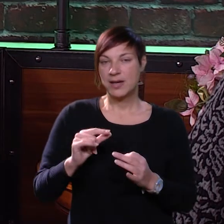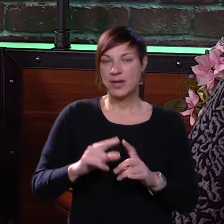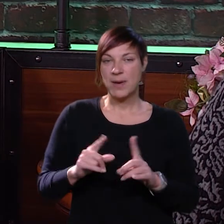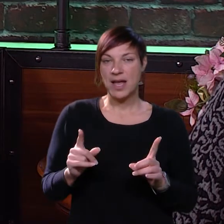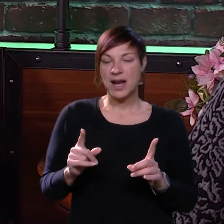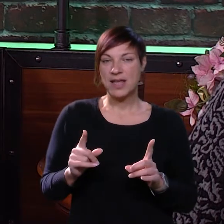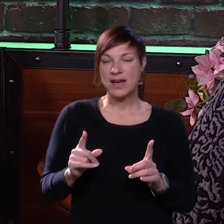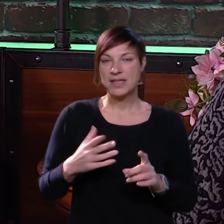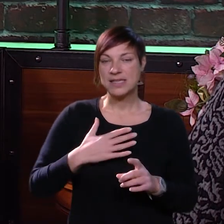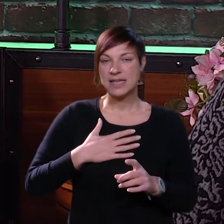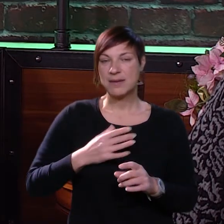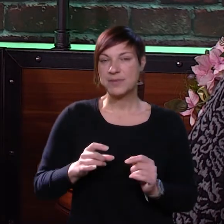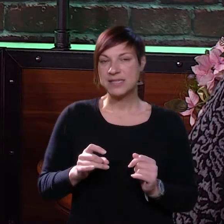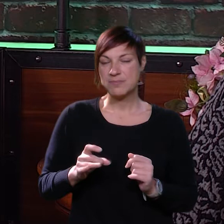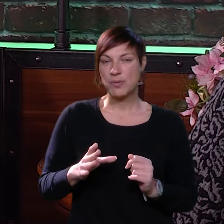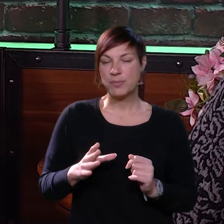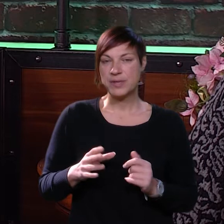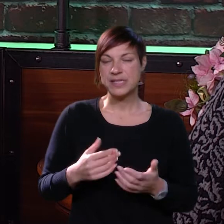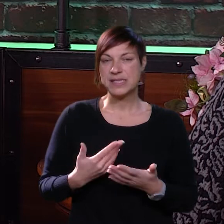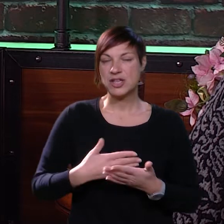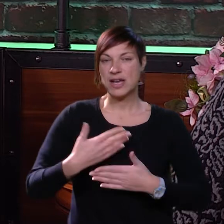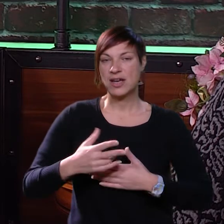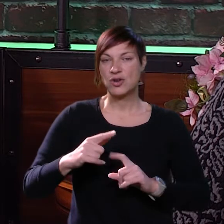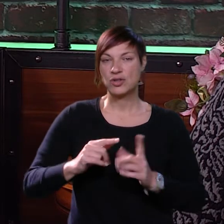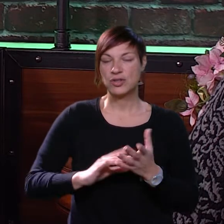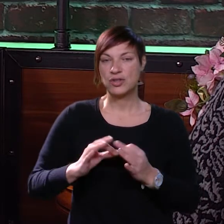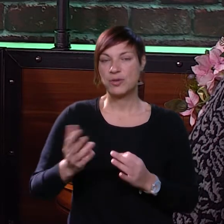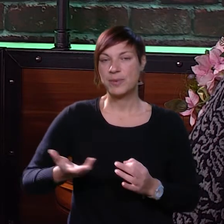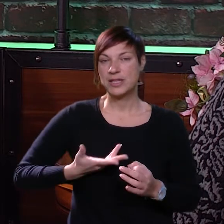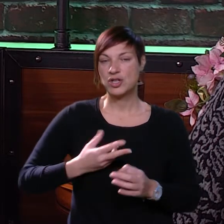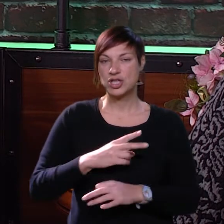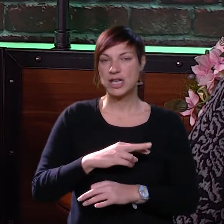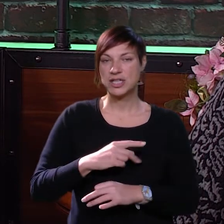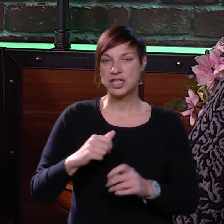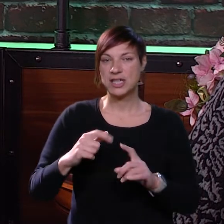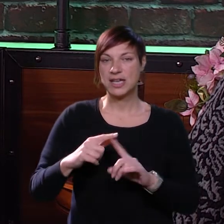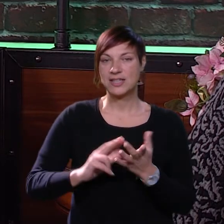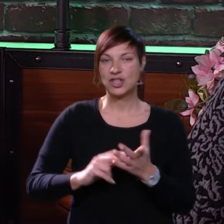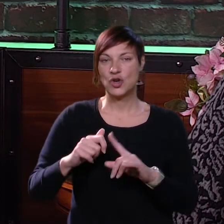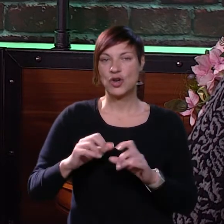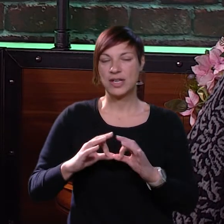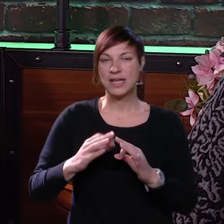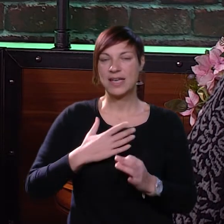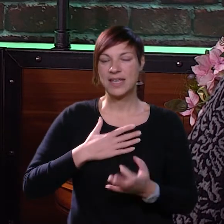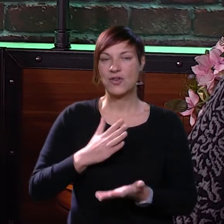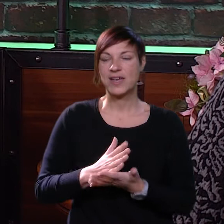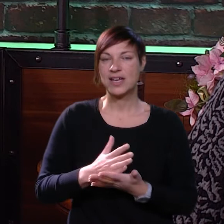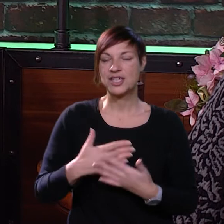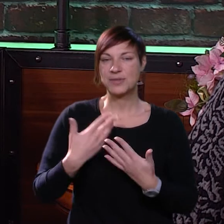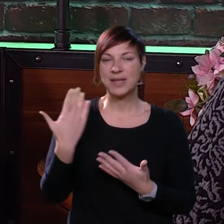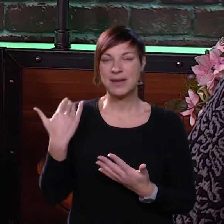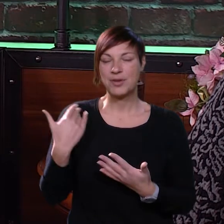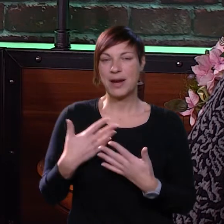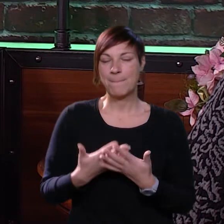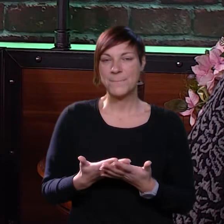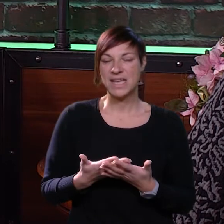mala razlika, mi smo vrlo brzo nakon tome došla čerka Tonka. I ja uvijek kažem da